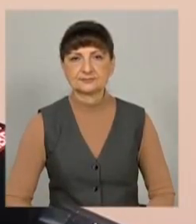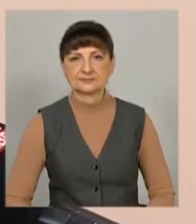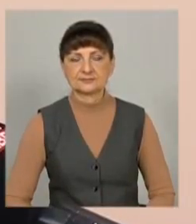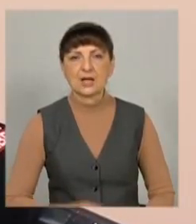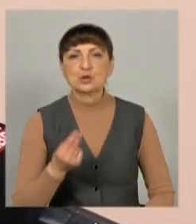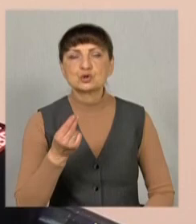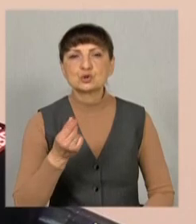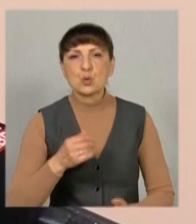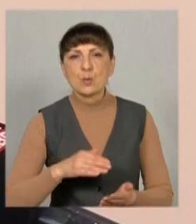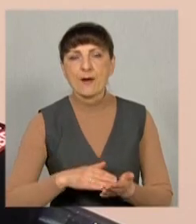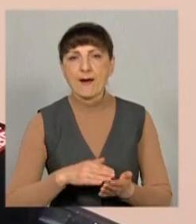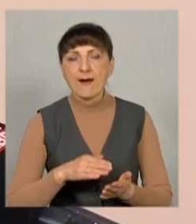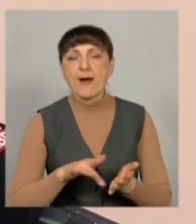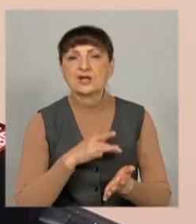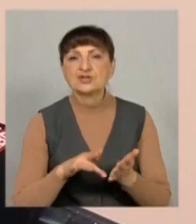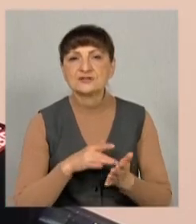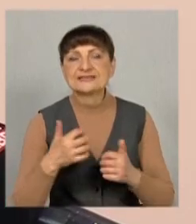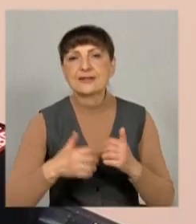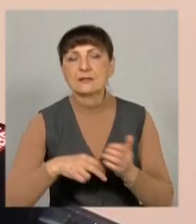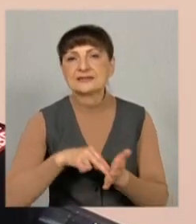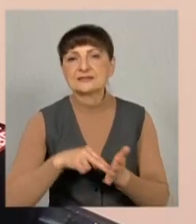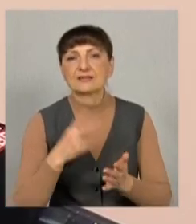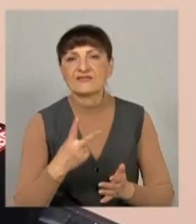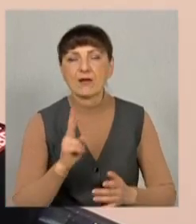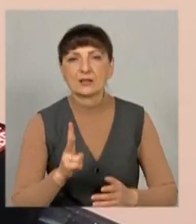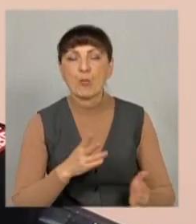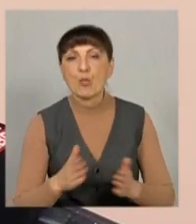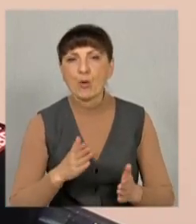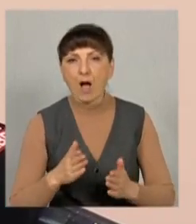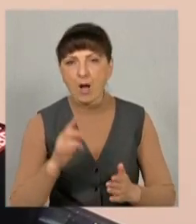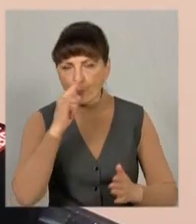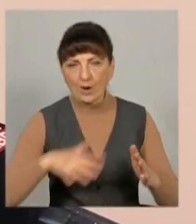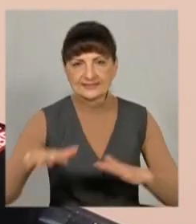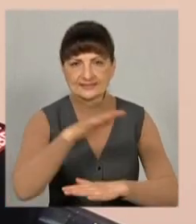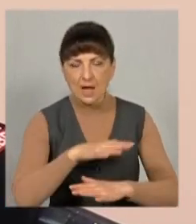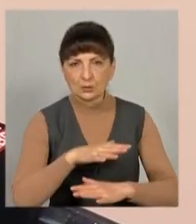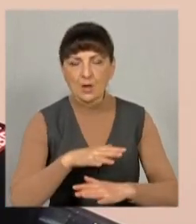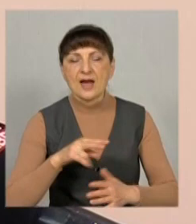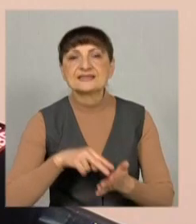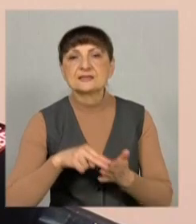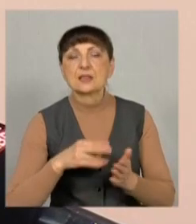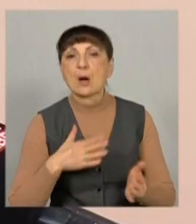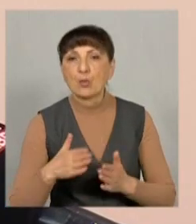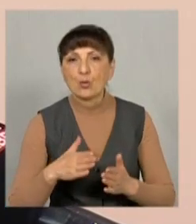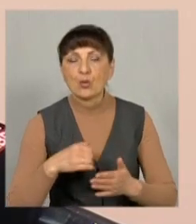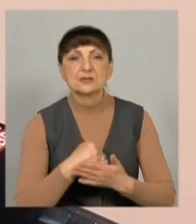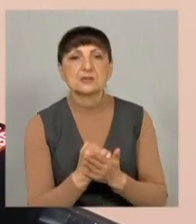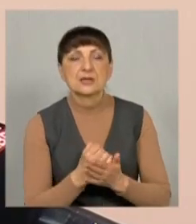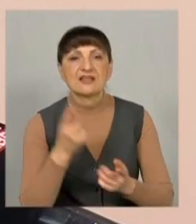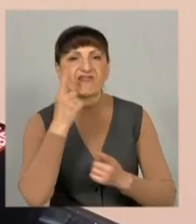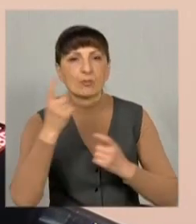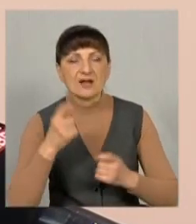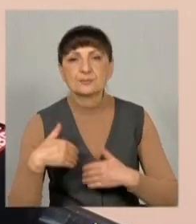Сумма фитр-садака рассчитывалась по средней цене 2 килограммов муки по стране. А цена на муку определялась на основании